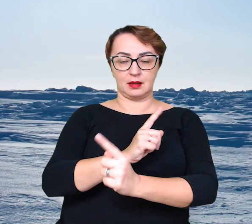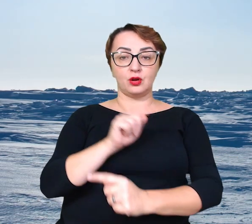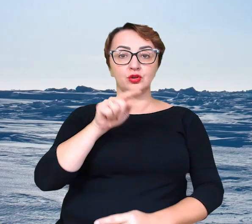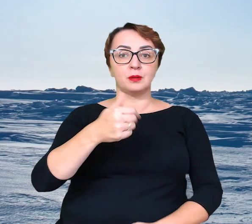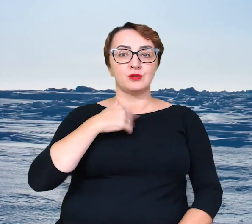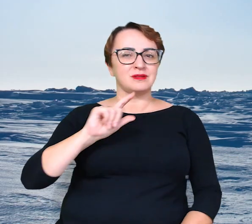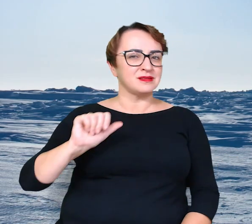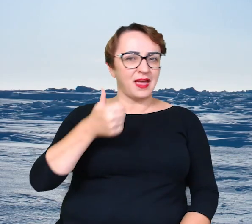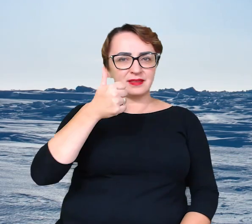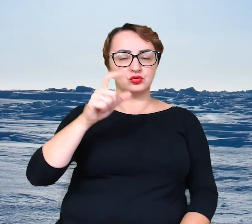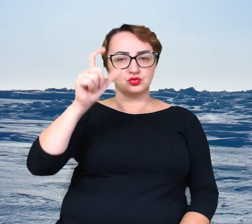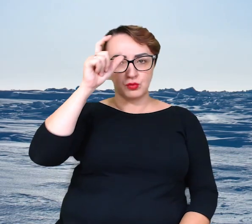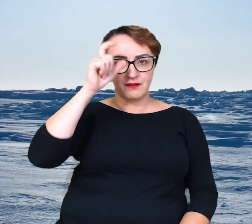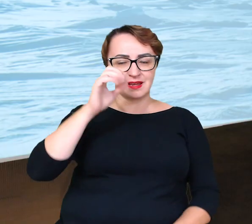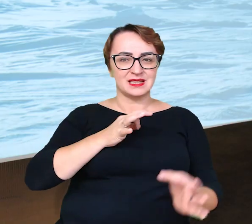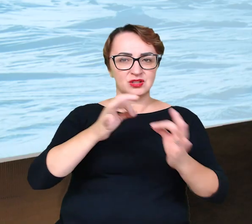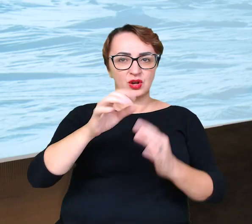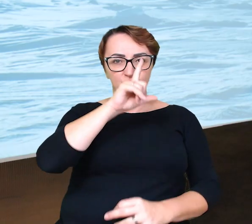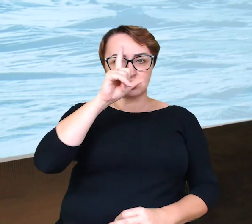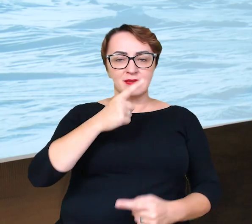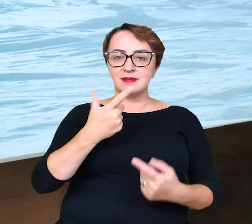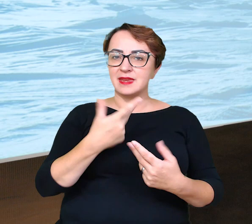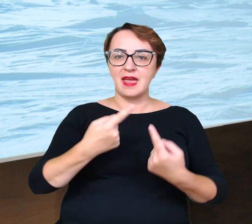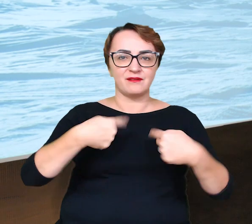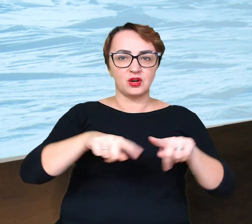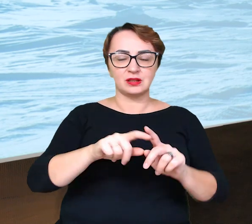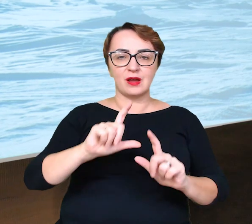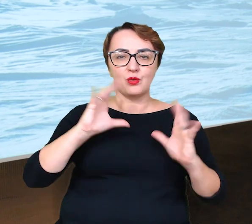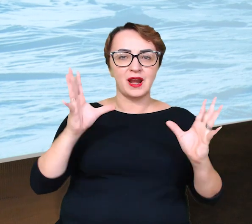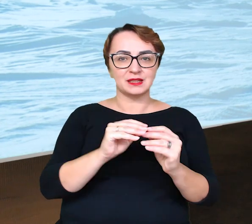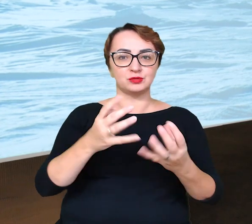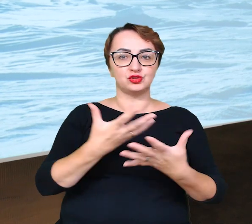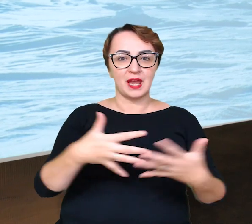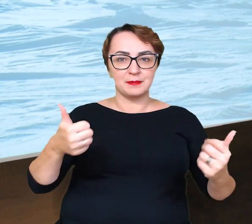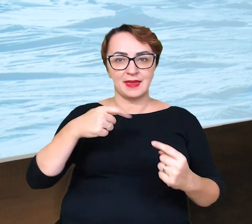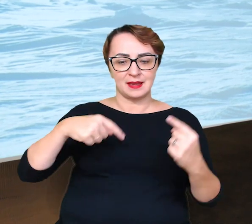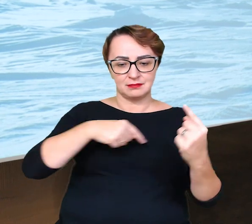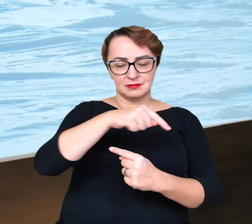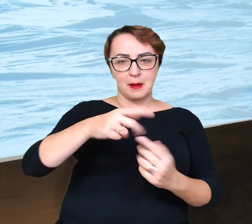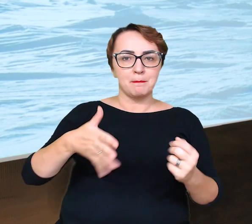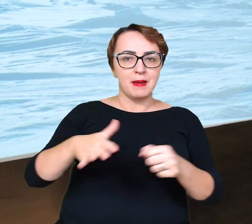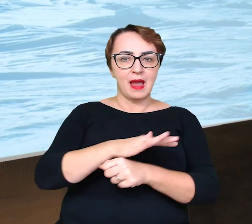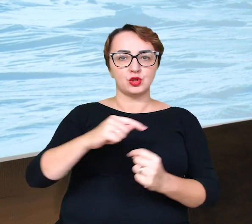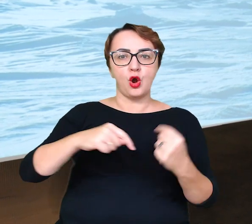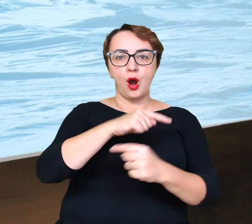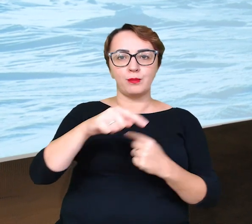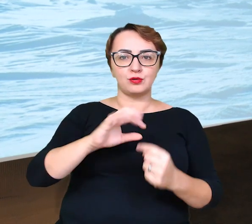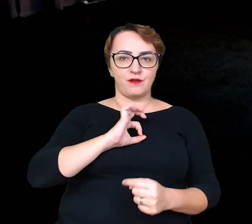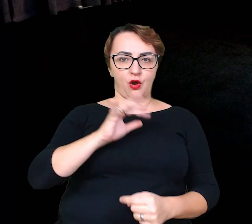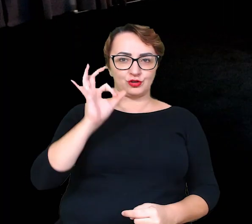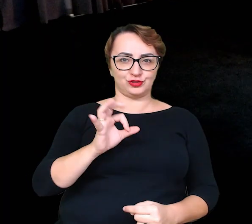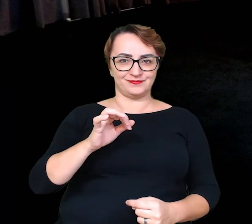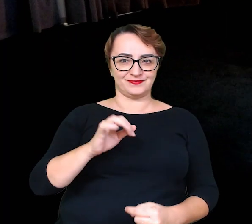historii ludzkości, który nie wykonał z naszą planetą jednego pełnego obrotu dookoła własnej osi.